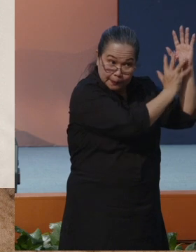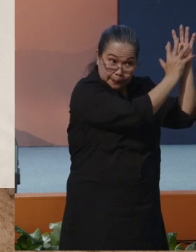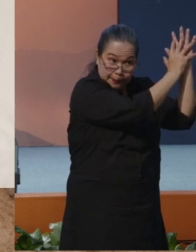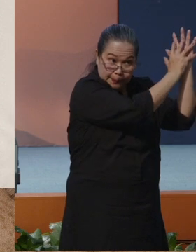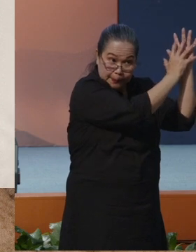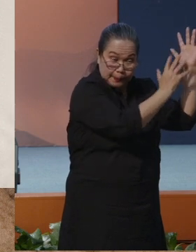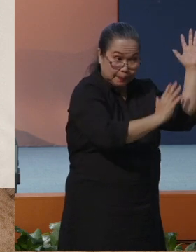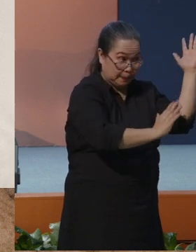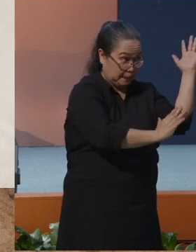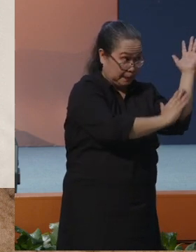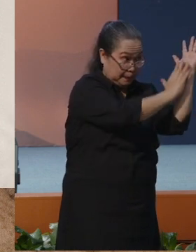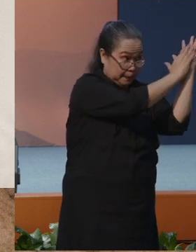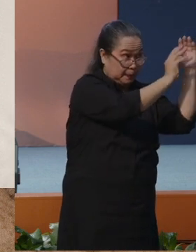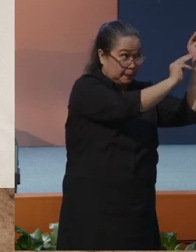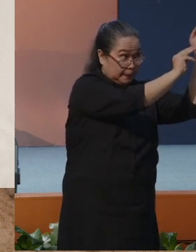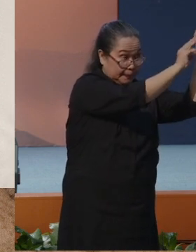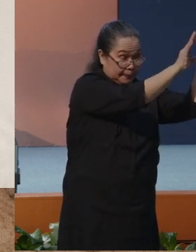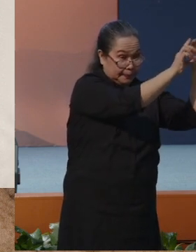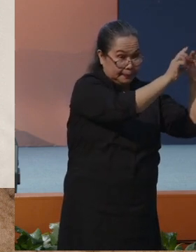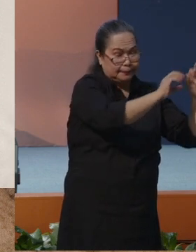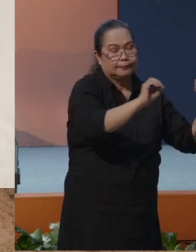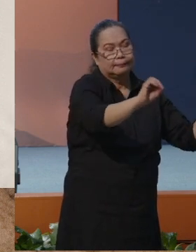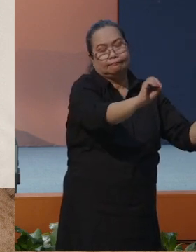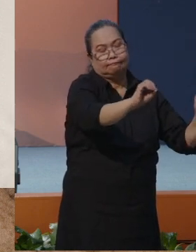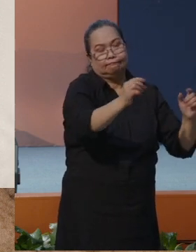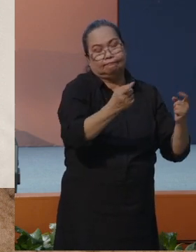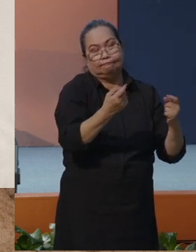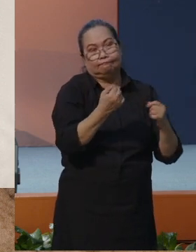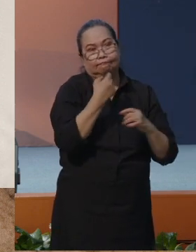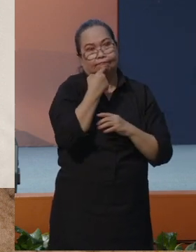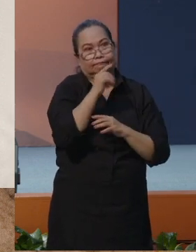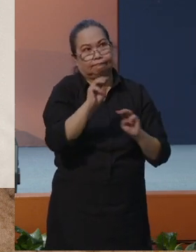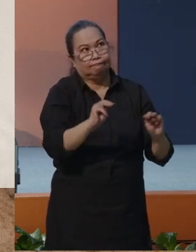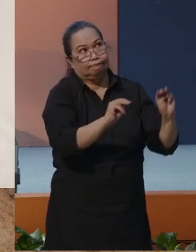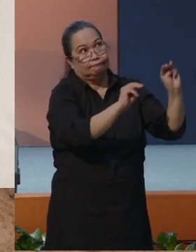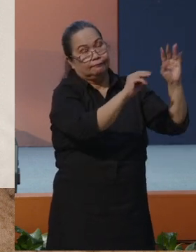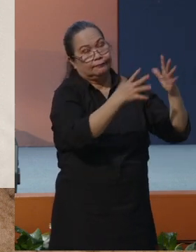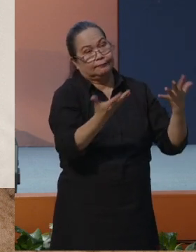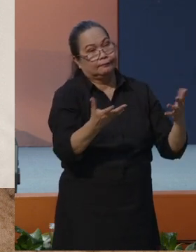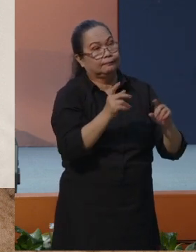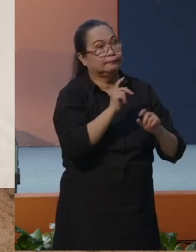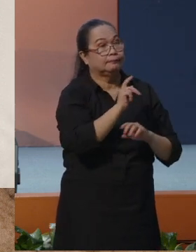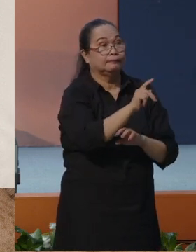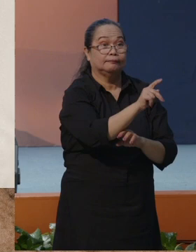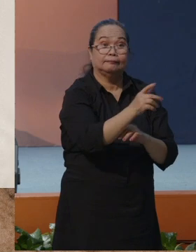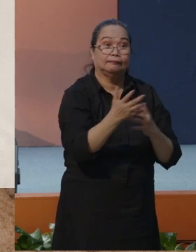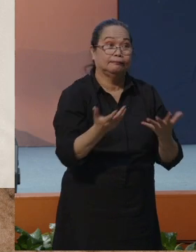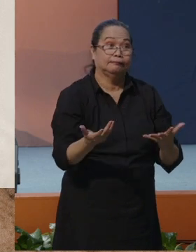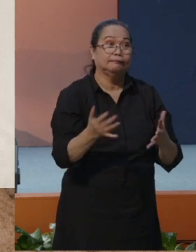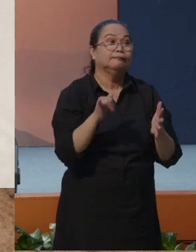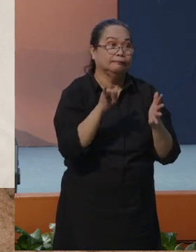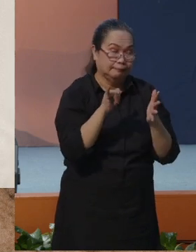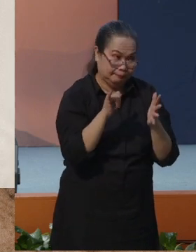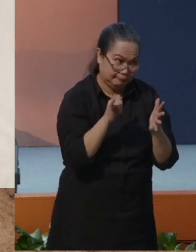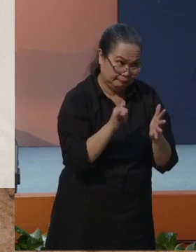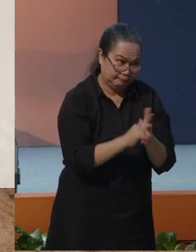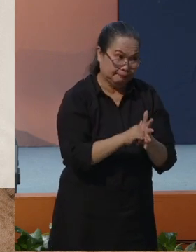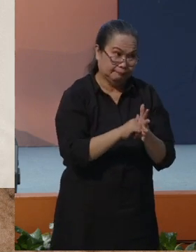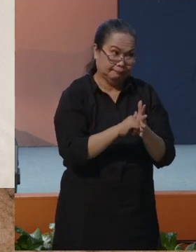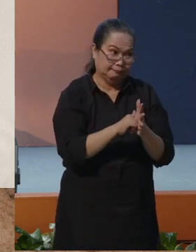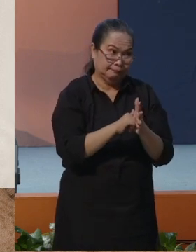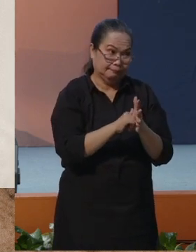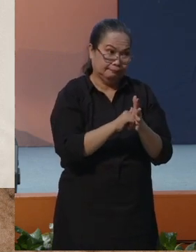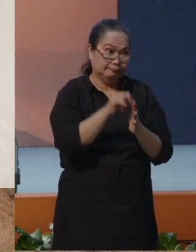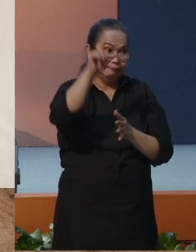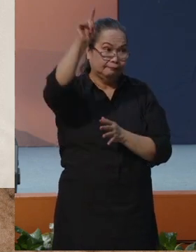Yung chariot po, walang magagawa sa bulubunduking lugar. Ganun po ang pagkakatalo